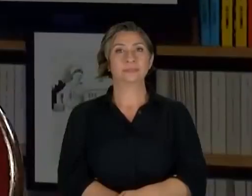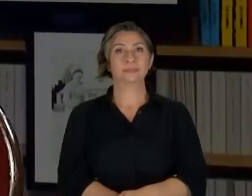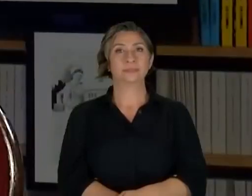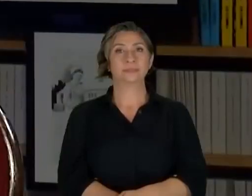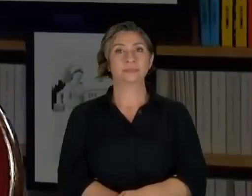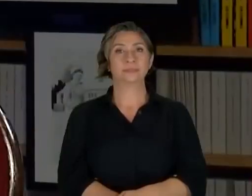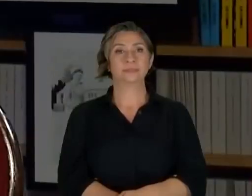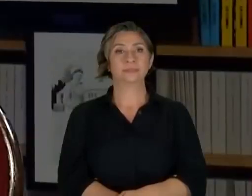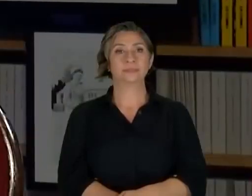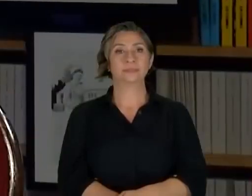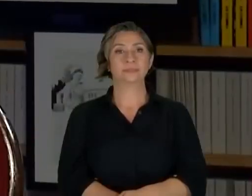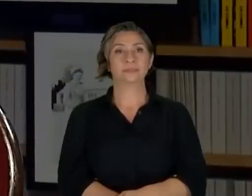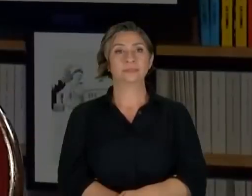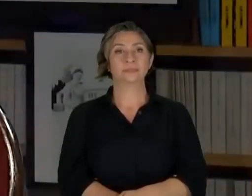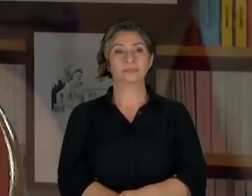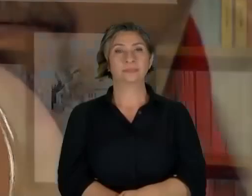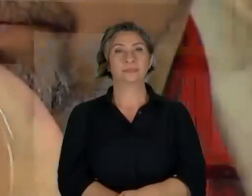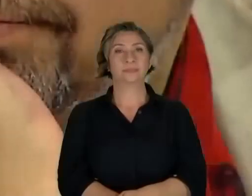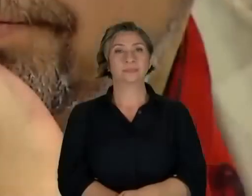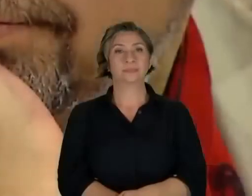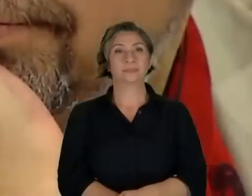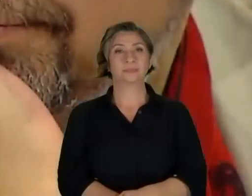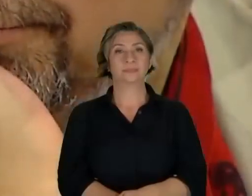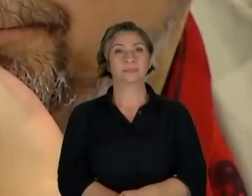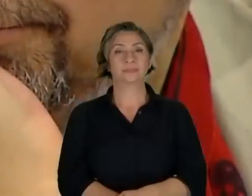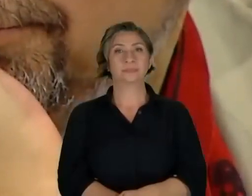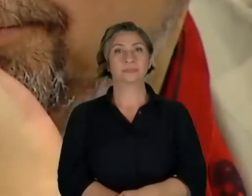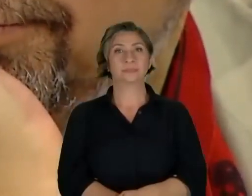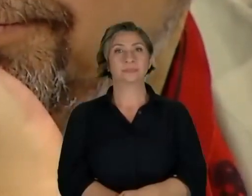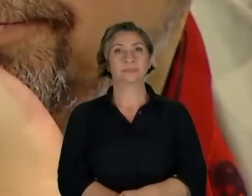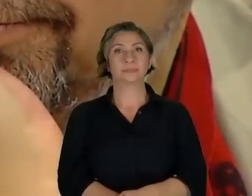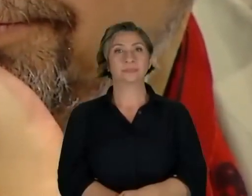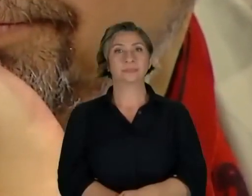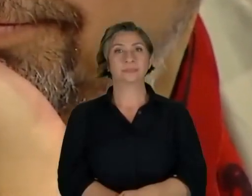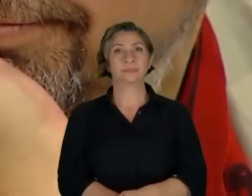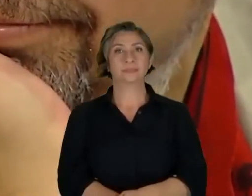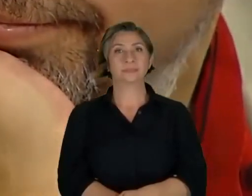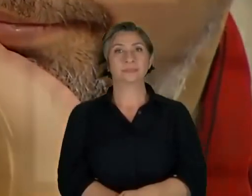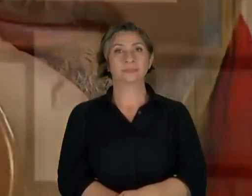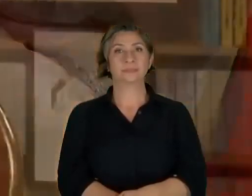Valentine, stay.